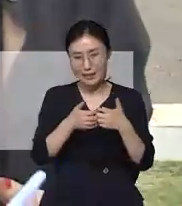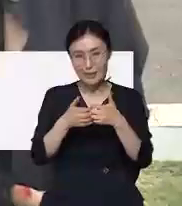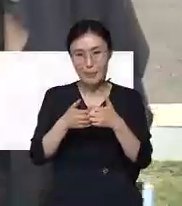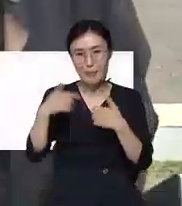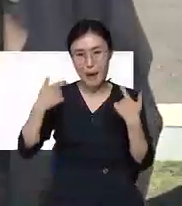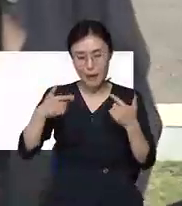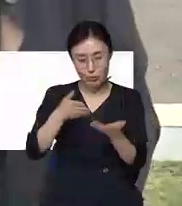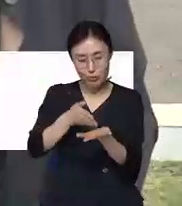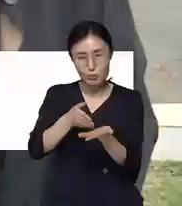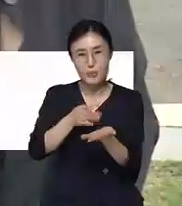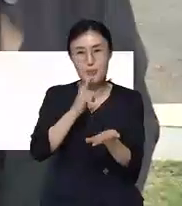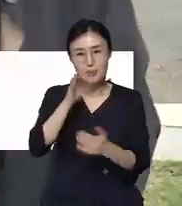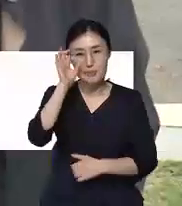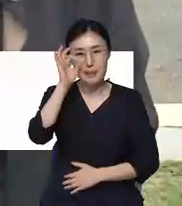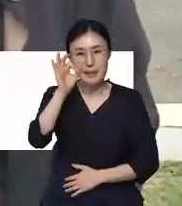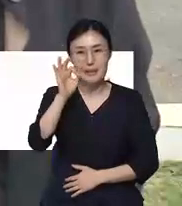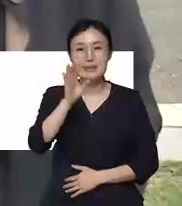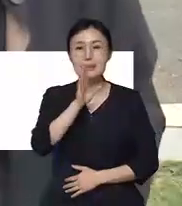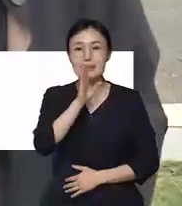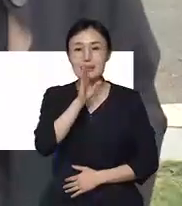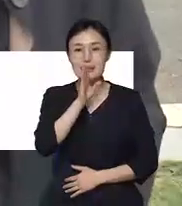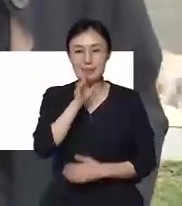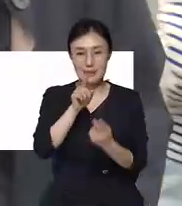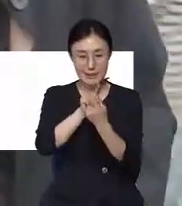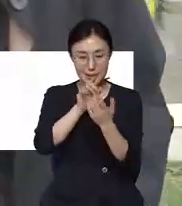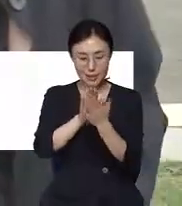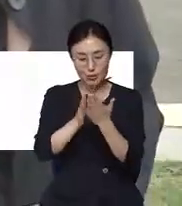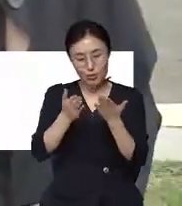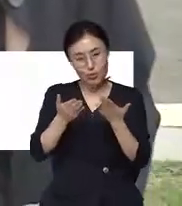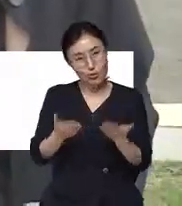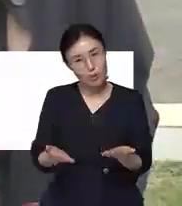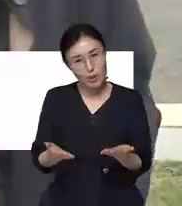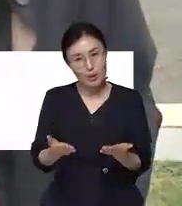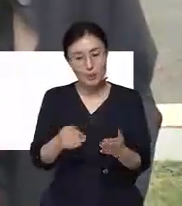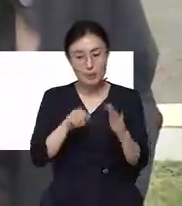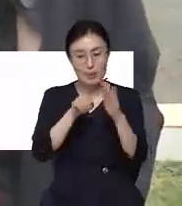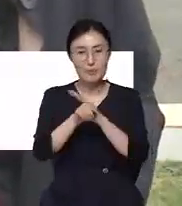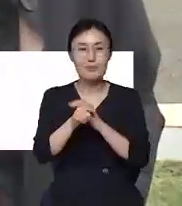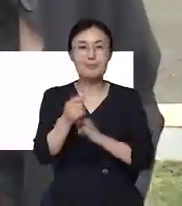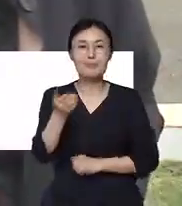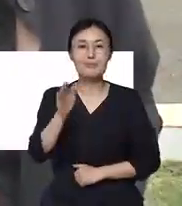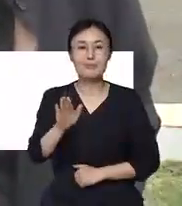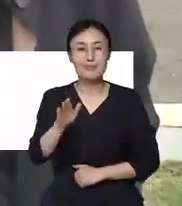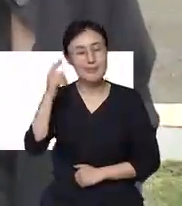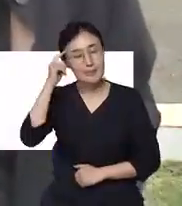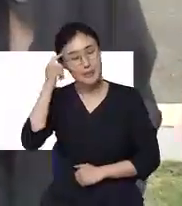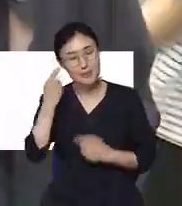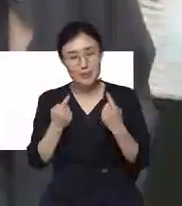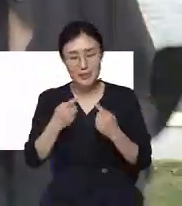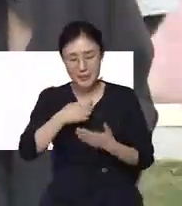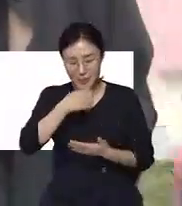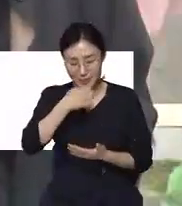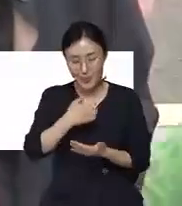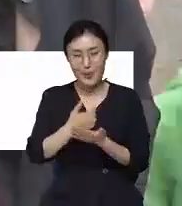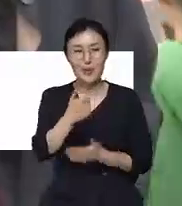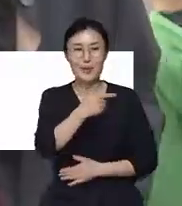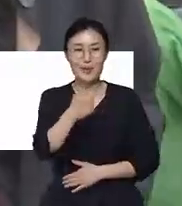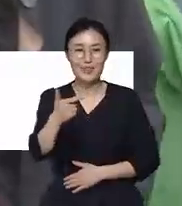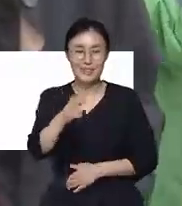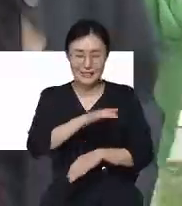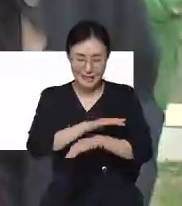뉴스로만 보다가 현장에 휴가 내서 오게 됐는데 생각보다 너무 감격스러워서요. 네,